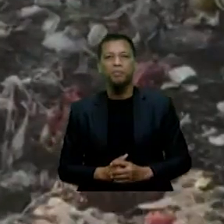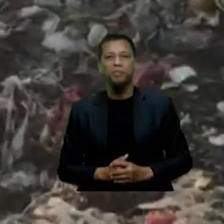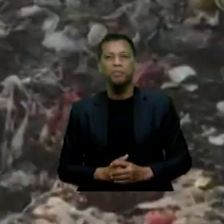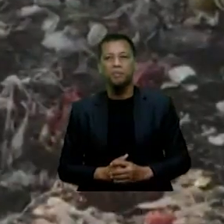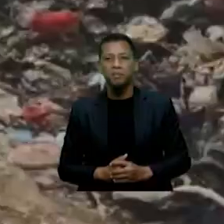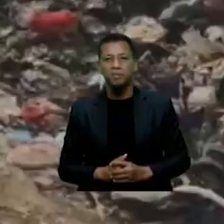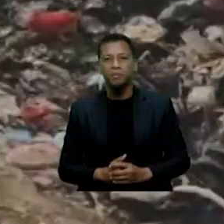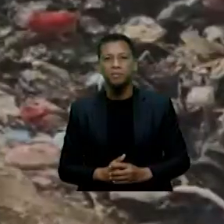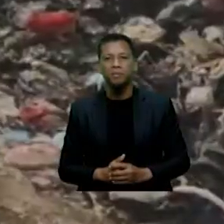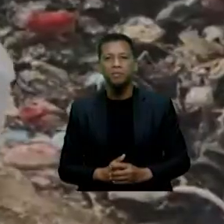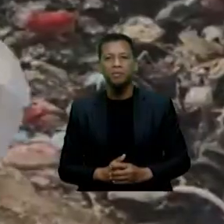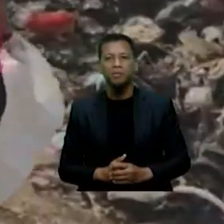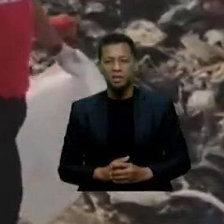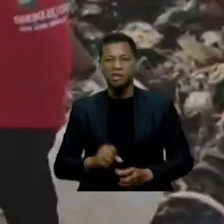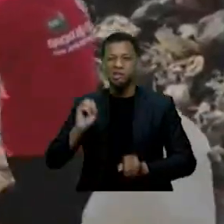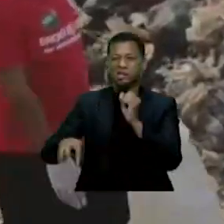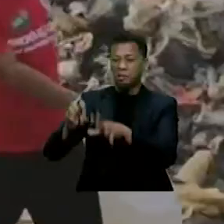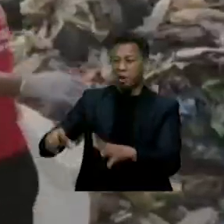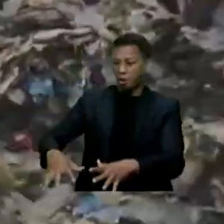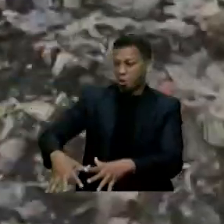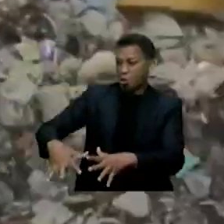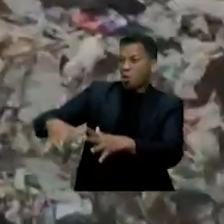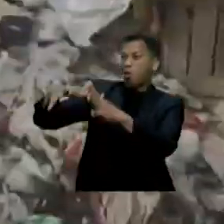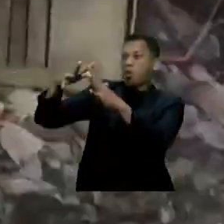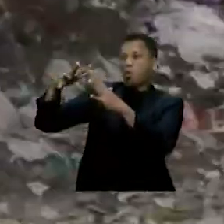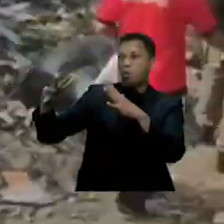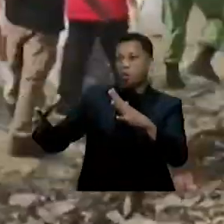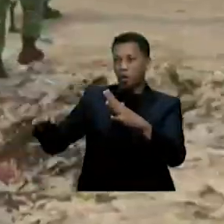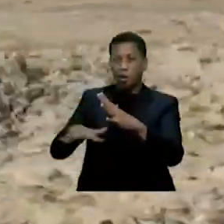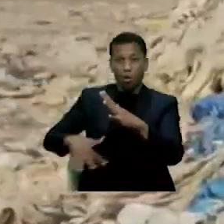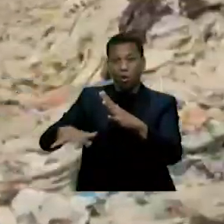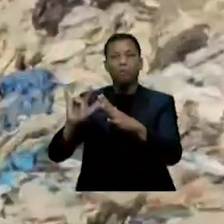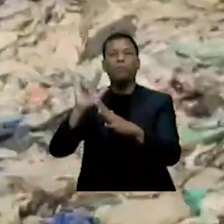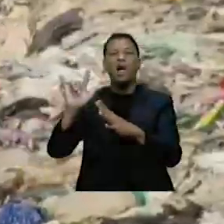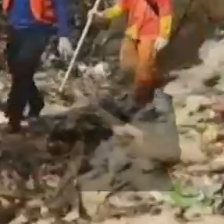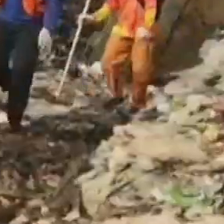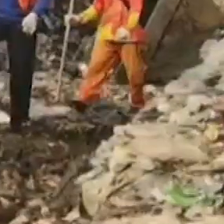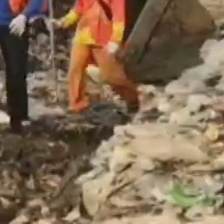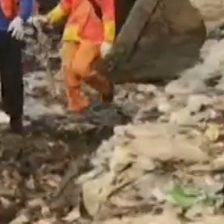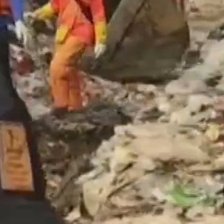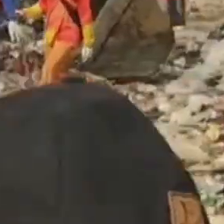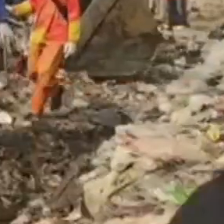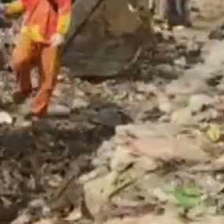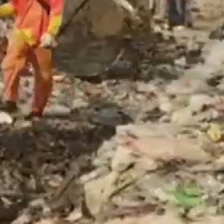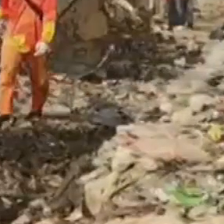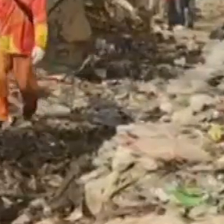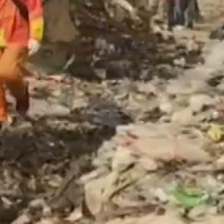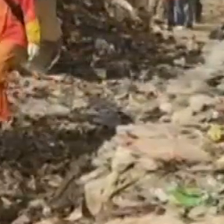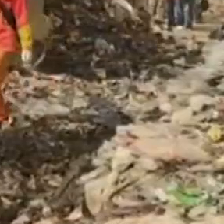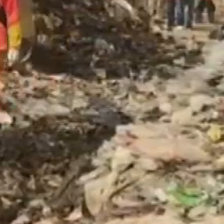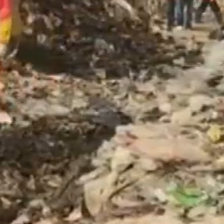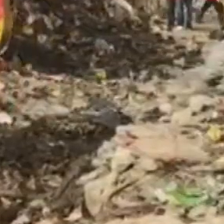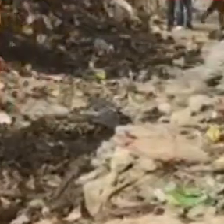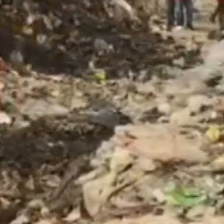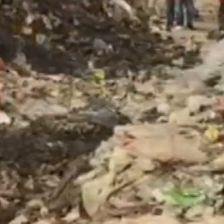Tempat penampungan sampah liar di Jalan Rumdis Kecamatan Jatisampurna Kota Bekasi, Jawa Barat ini akhirnya ditutup permanen oleh Dinas Lingkungan Hidup Kota Bekasi